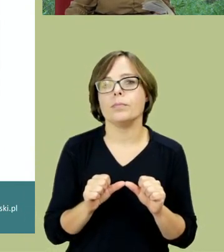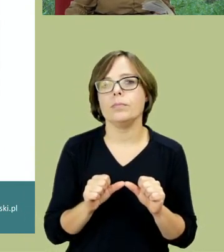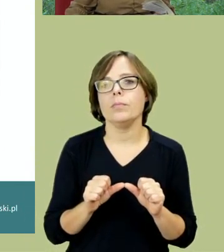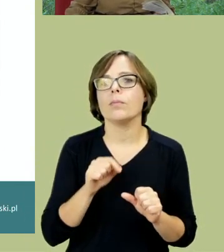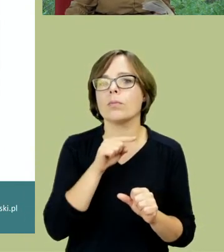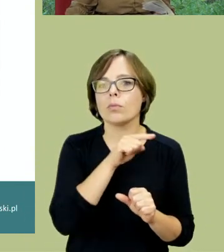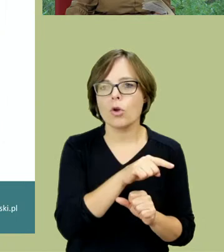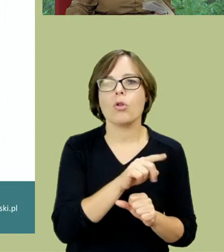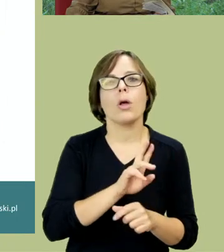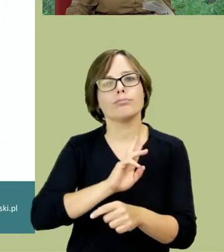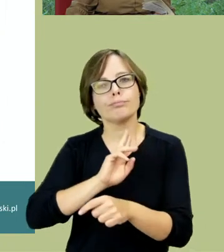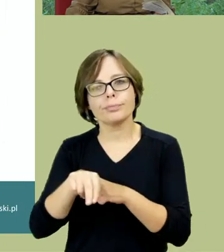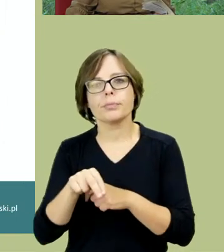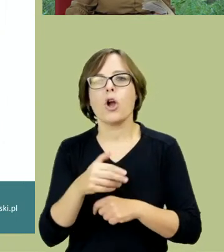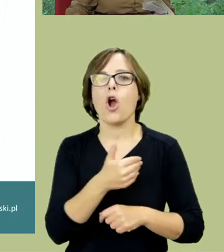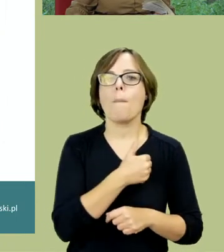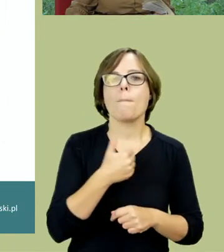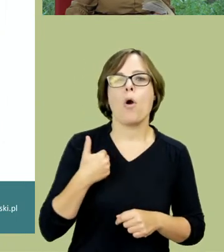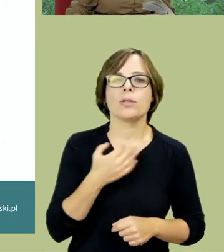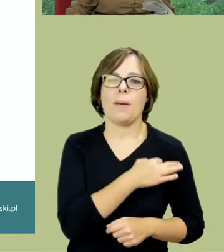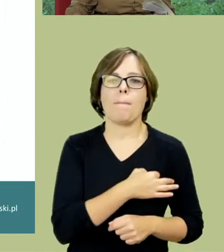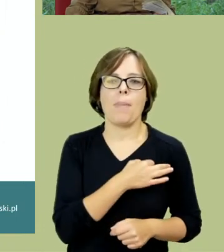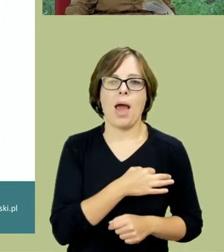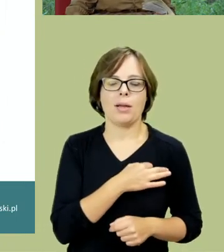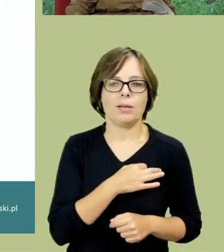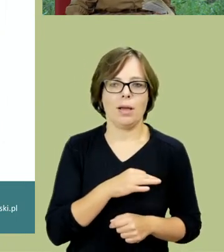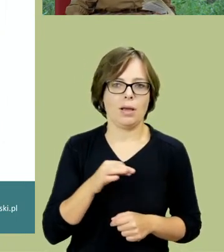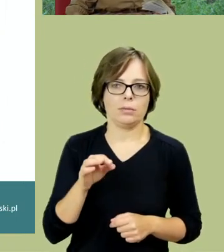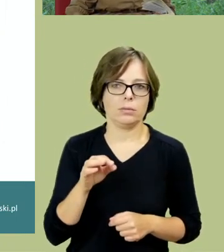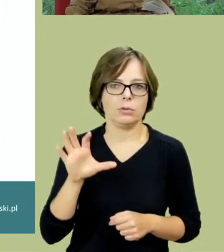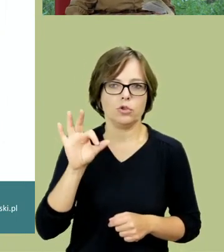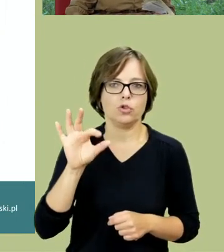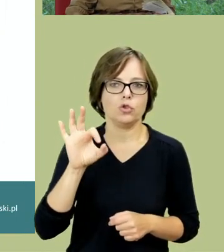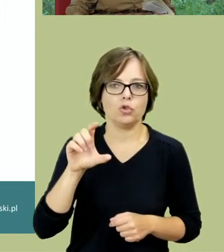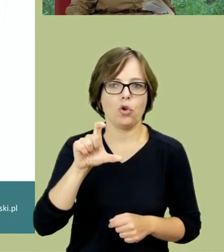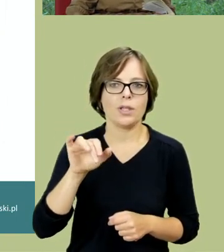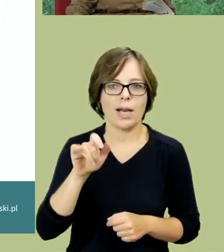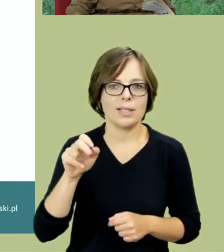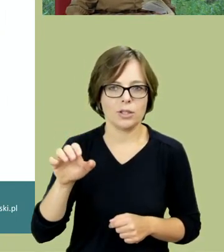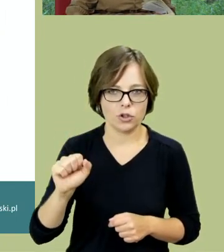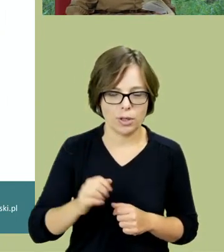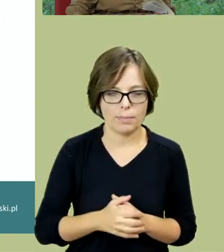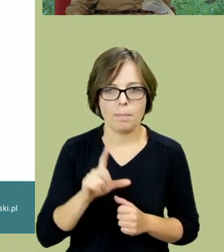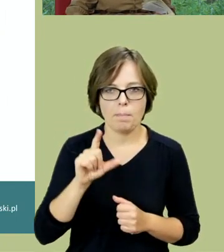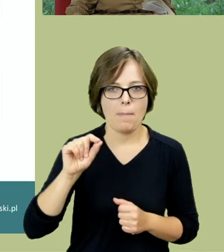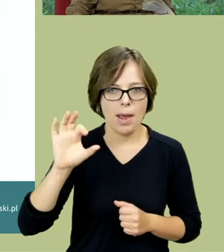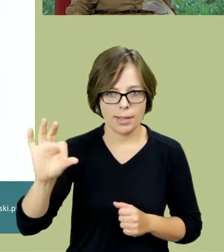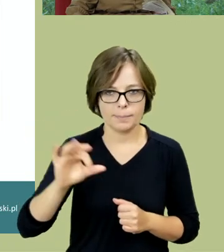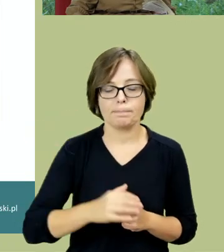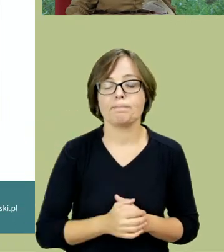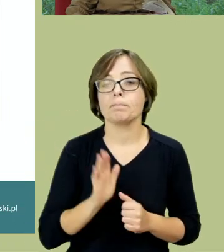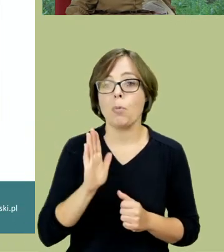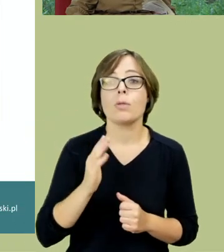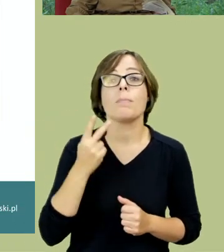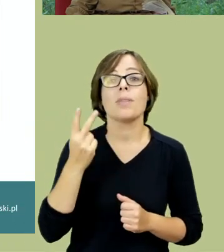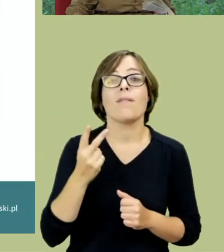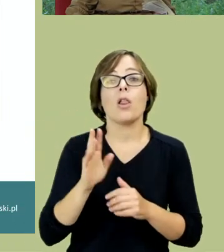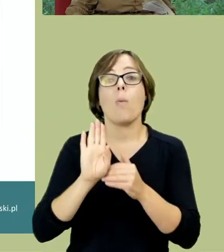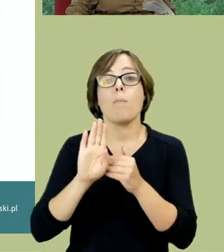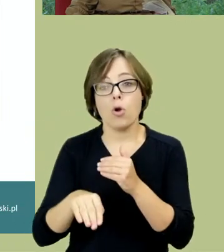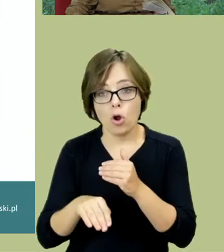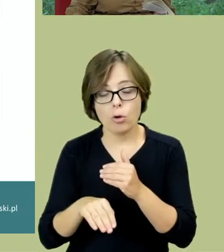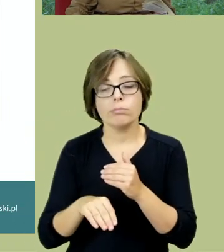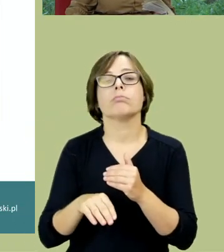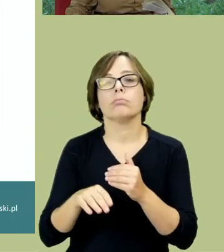wstąpiła w szeregi Polskiej Partii Socjalistycznej. Dwa lata później poznała Józefa